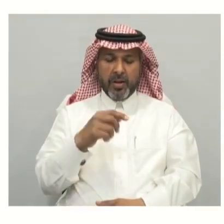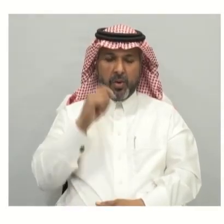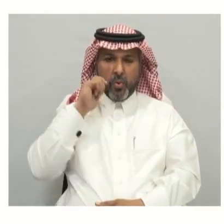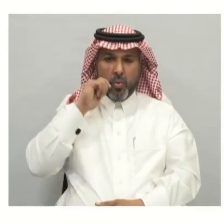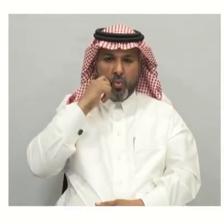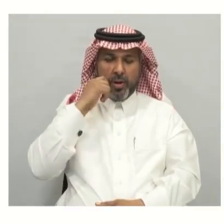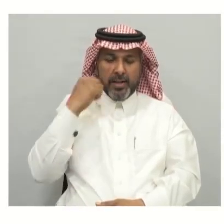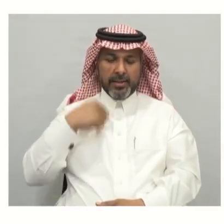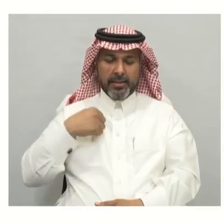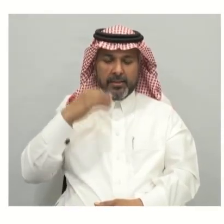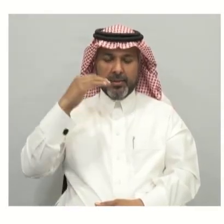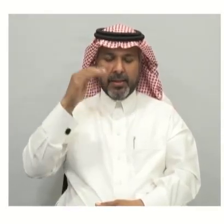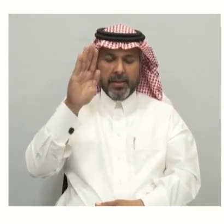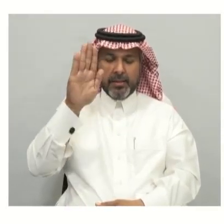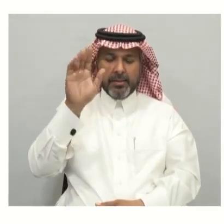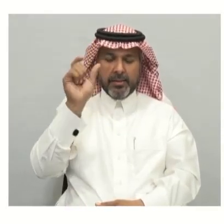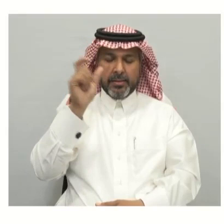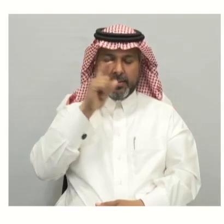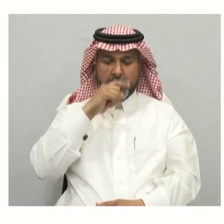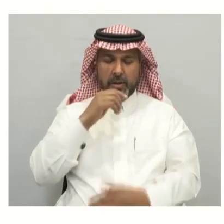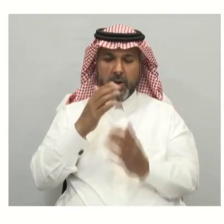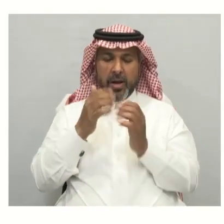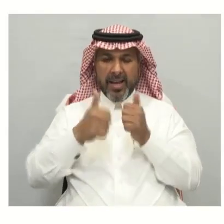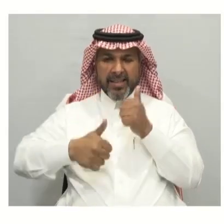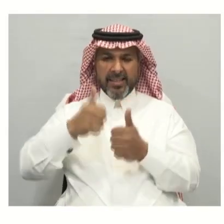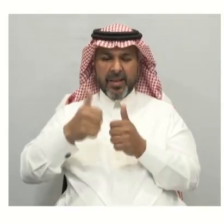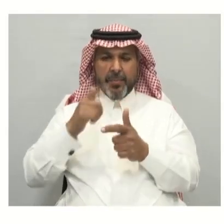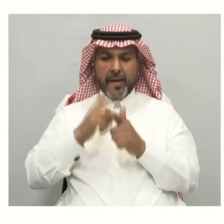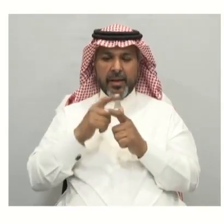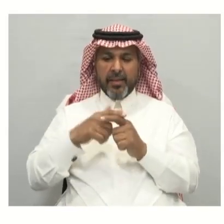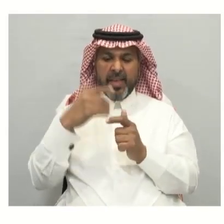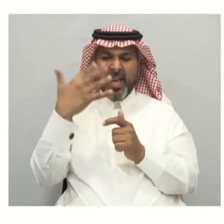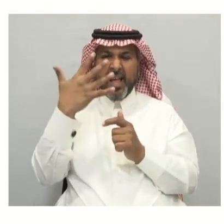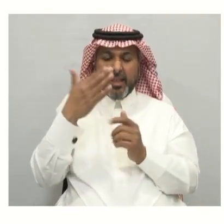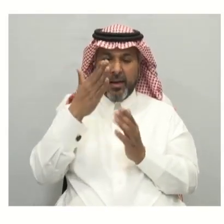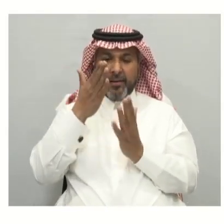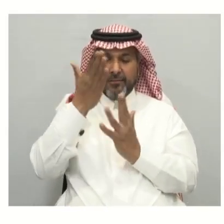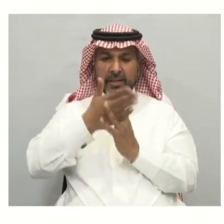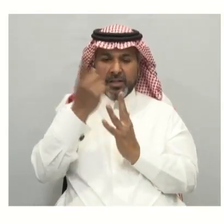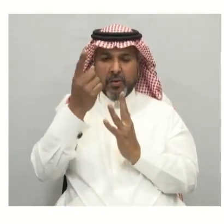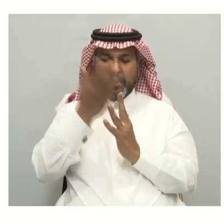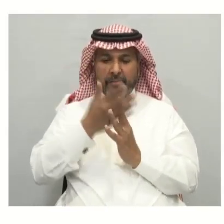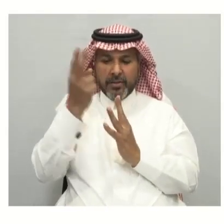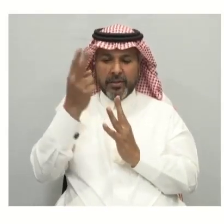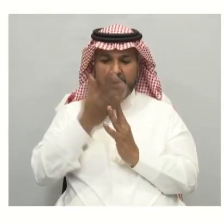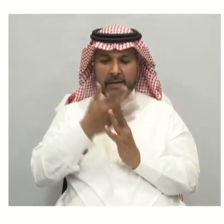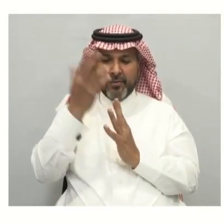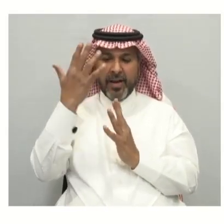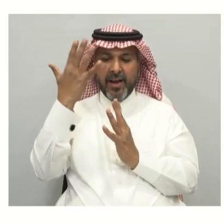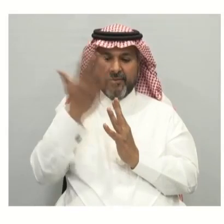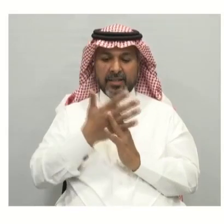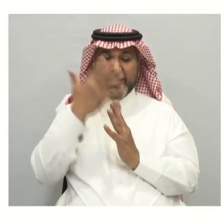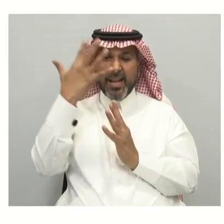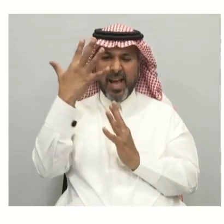لخمسه فصول في ماده الرياضيات اذا استمر معدل الزياده في الاتجاه نفسه فما